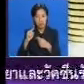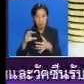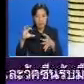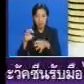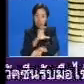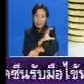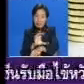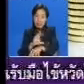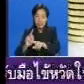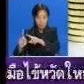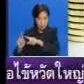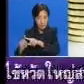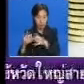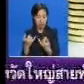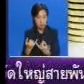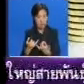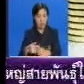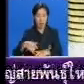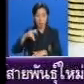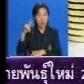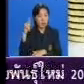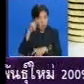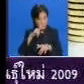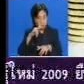วันนี้ครับผู้บริหารสายการบินทั่วโลกนะฮะร่วมกันท